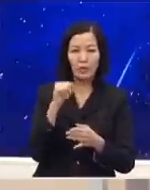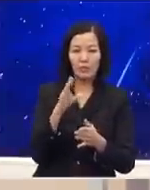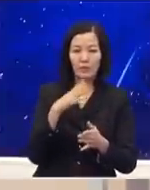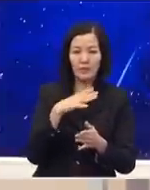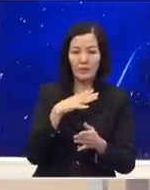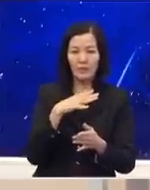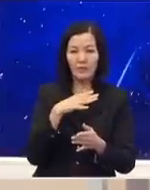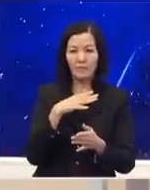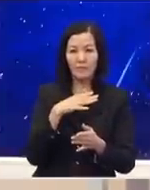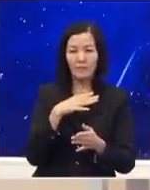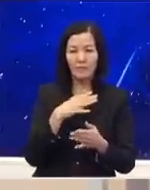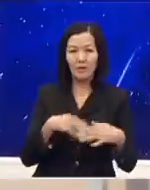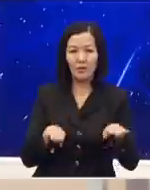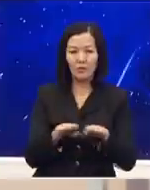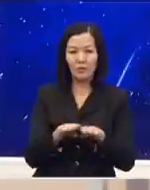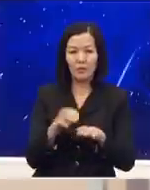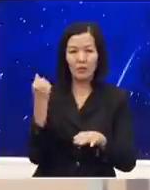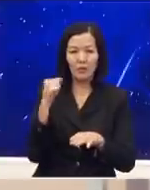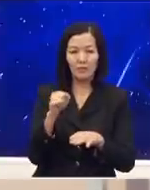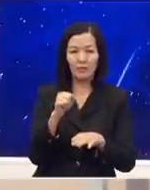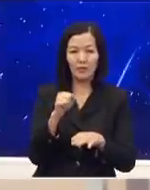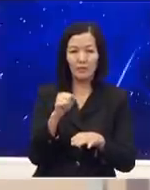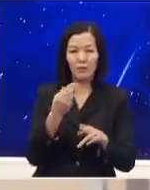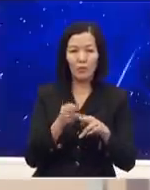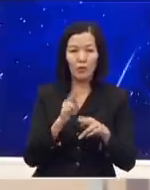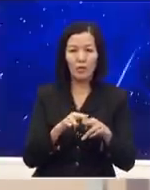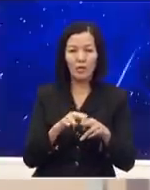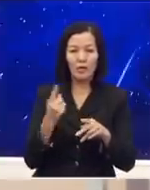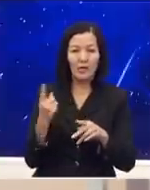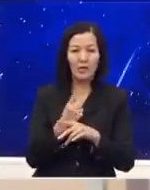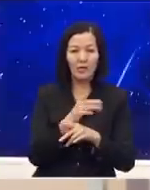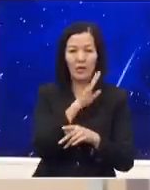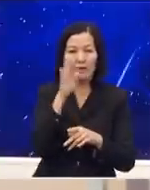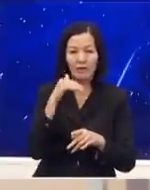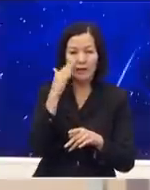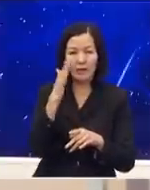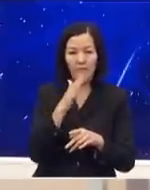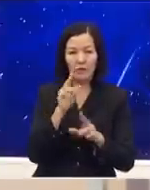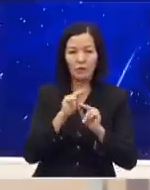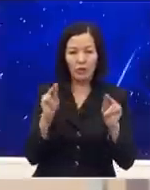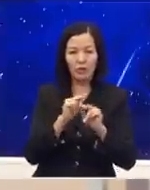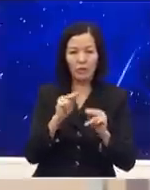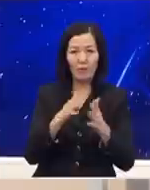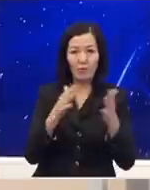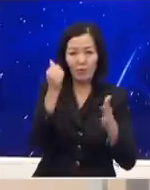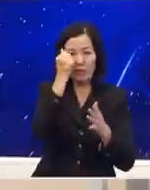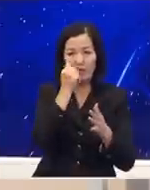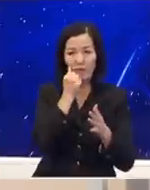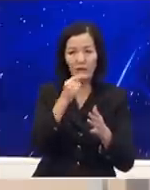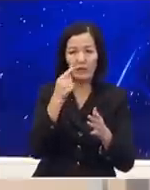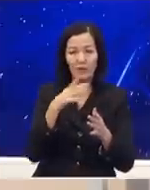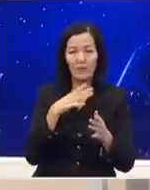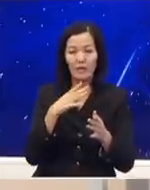жатырмын. Осындай жүлделі орынға ие болып жатқаныма мен ең бастысы ата-анама және ұстаздарыма алғысымды айтқым